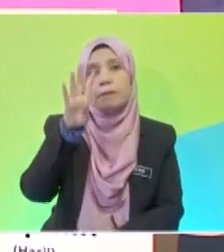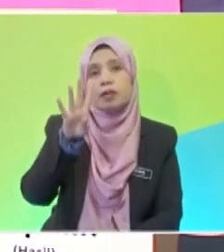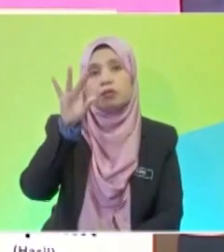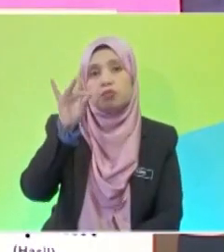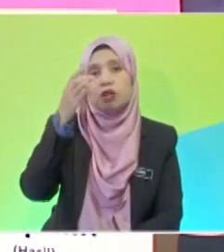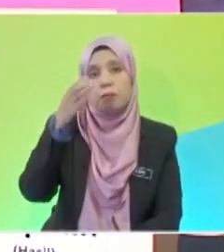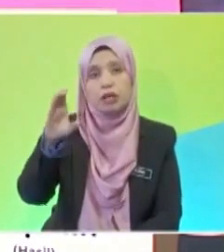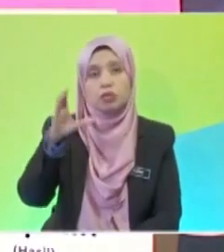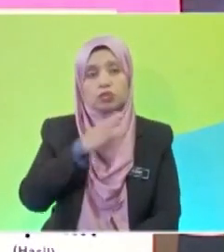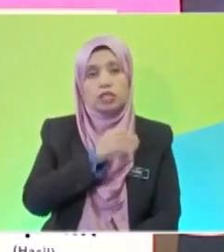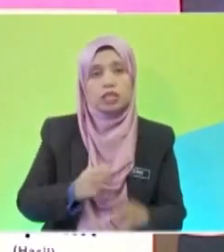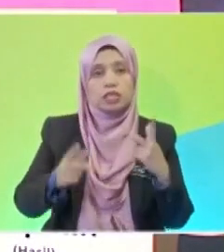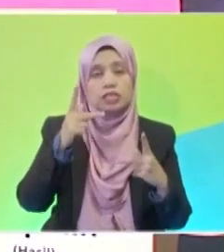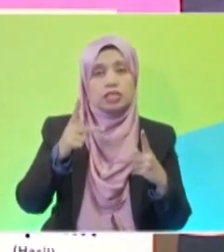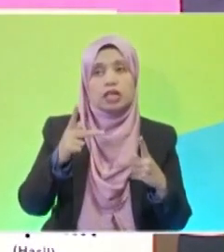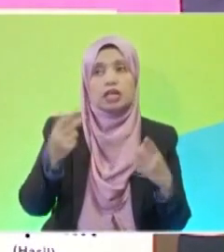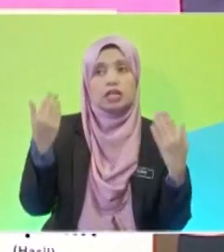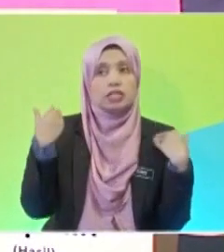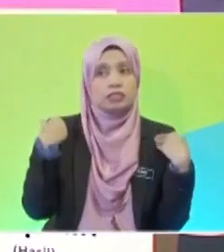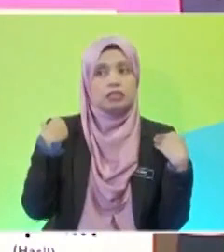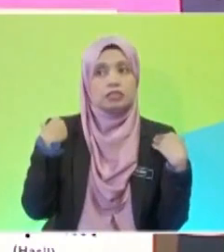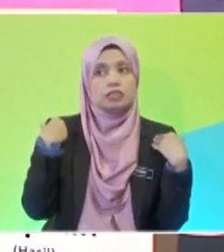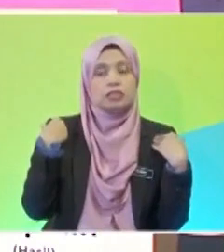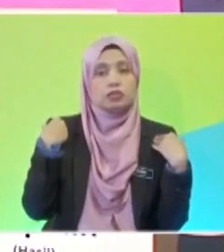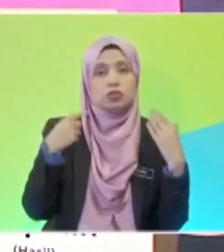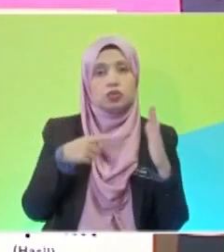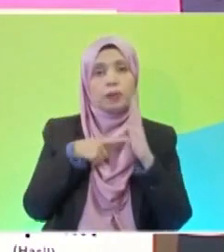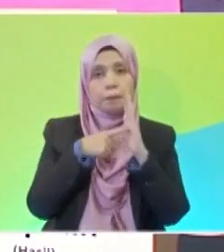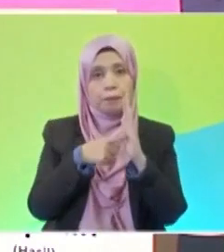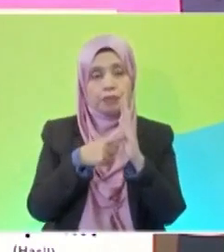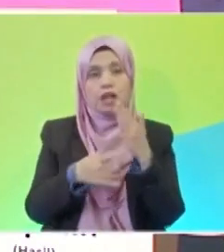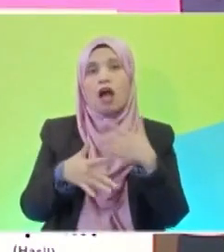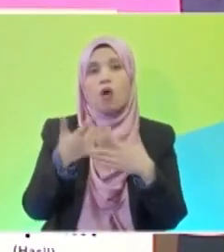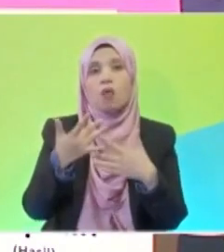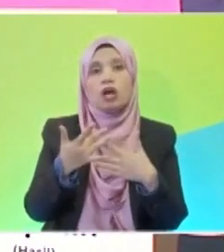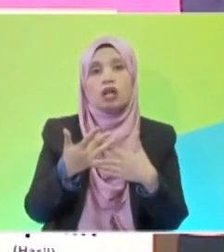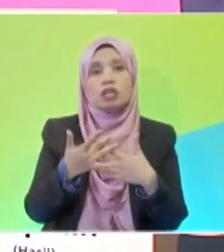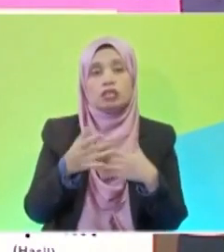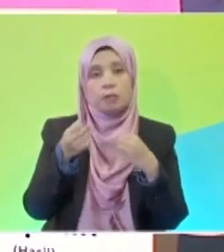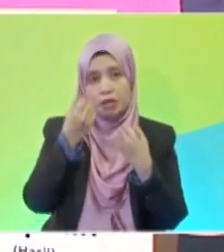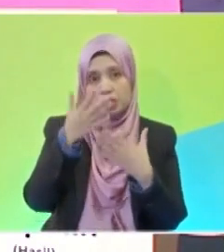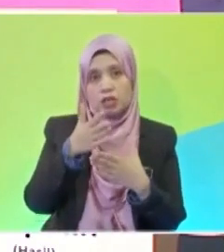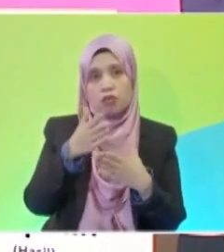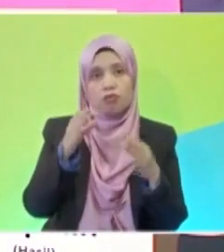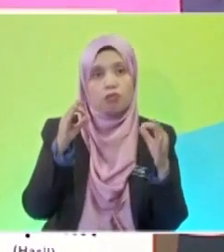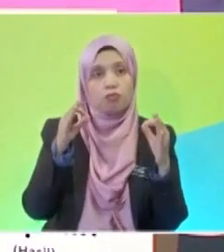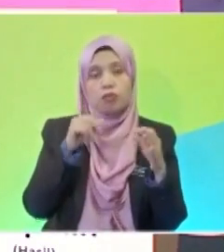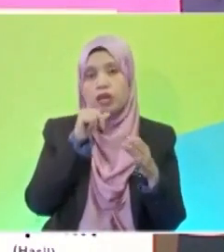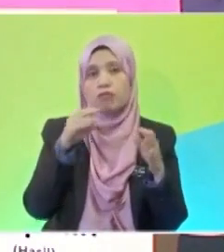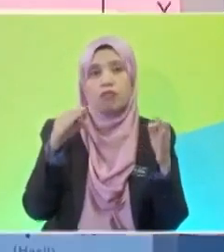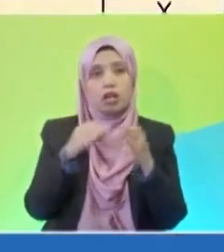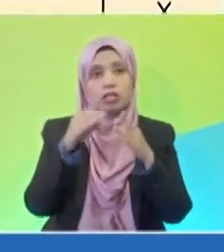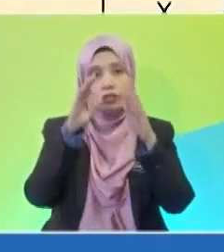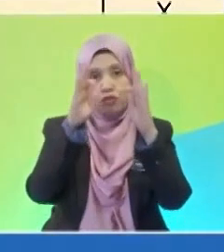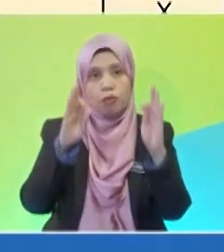RM4,800 dan kenderaan berada di sini. Yang ni format ni cikgu tak nak fokus. Sebab tu di awal rancangan tu cikgu tak nak, cikgu dah beritahu cikgu tak nak fokus format. Baik. Sebab awak